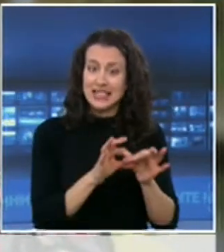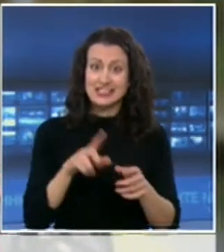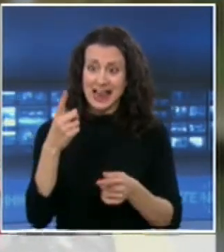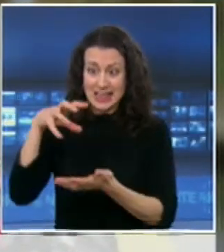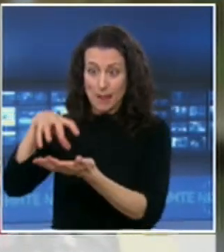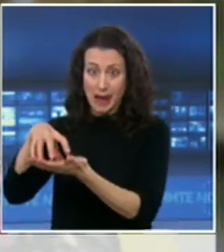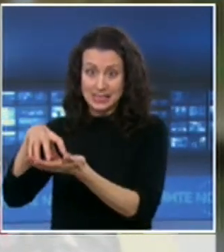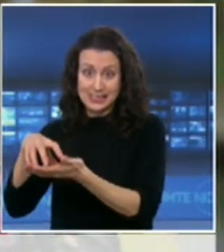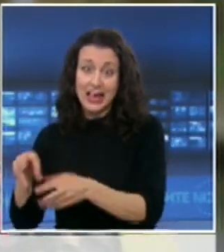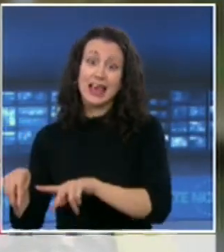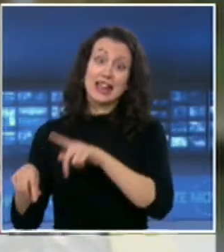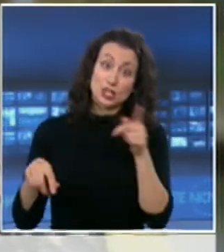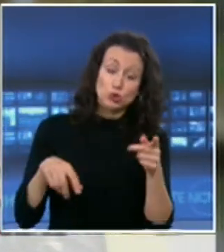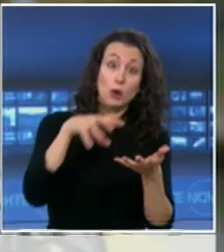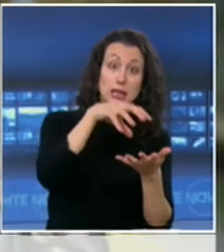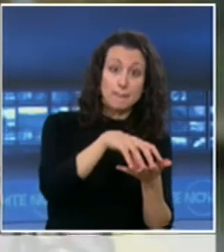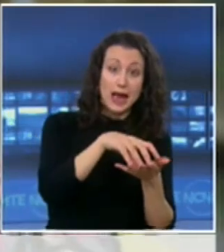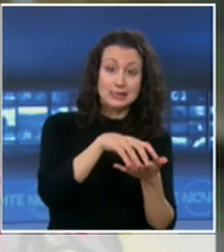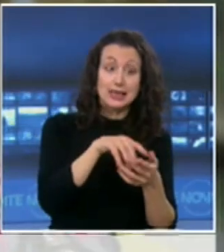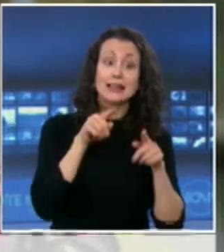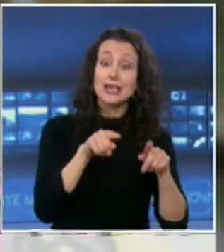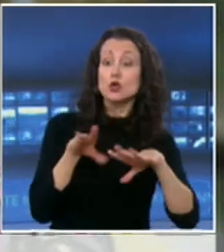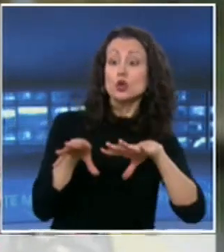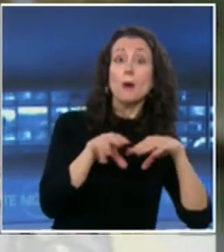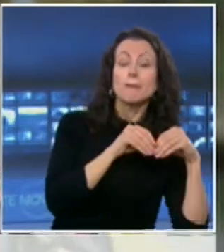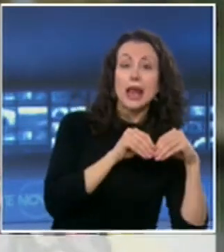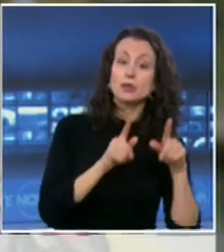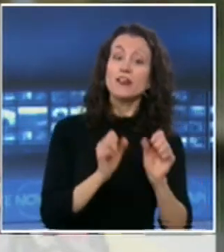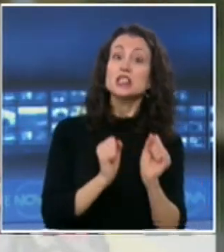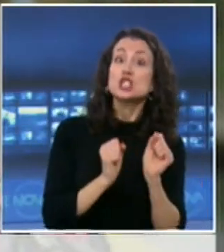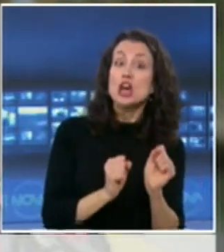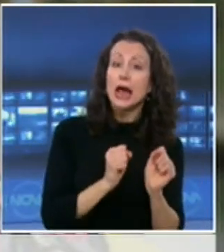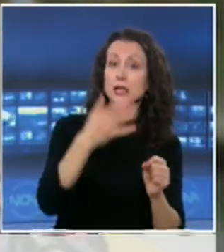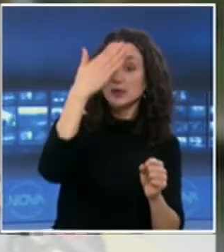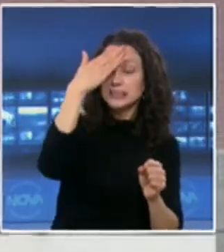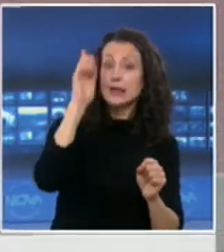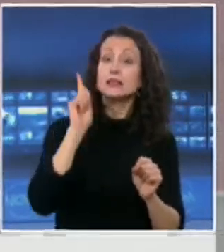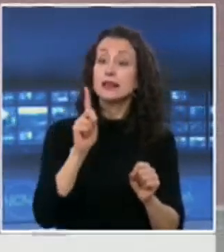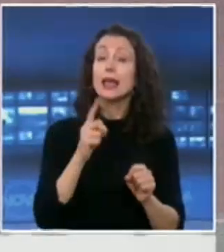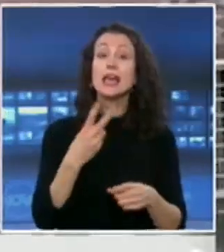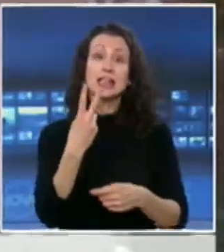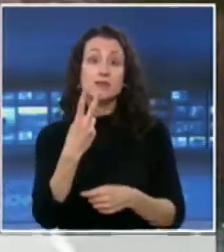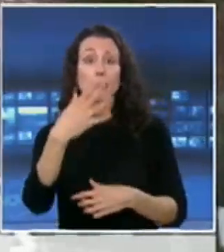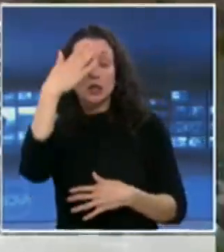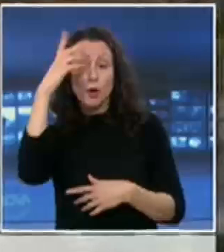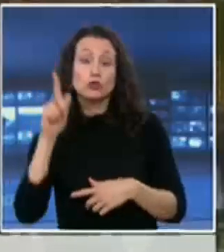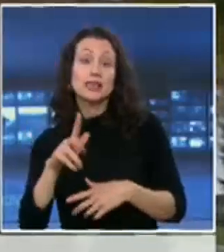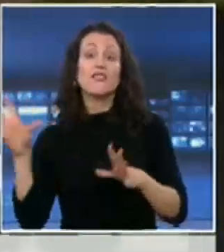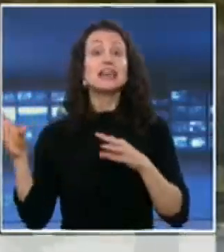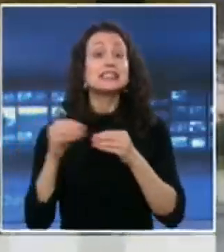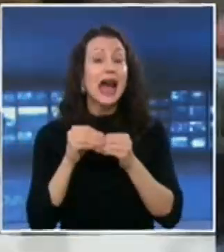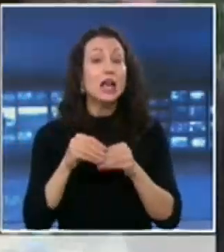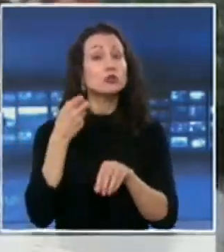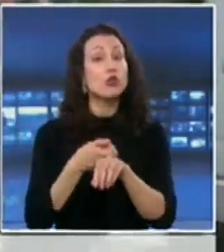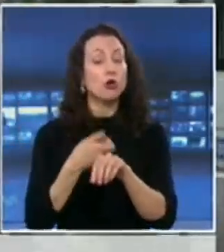другата. Приемащата трябва да очаква пациентите, те трябва да бъдат придружени от медицински лица. От клиниката по токсикология, която от